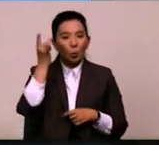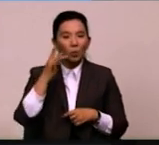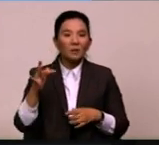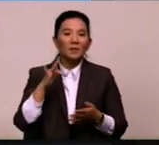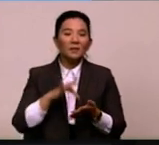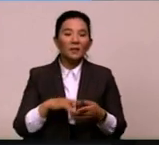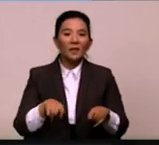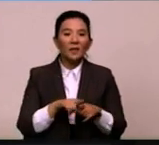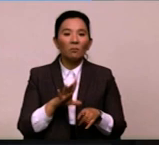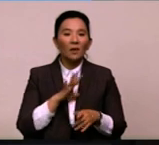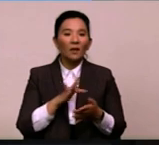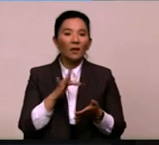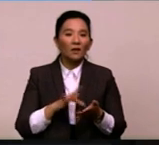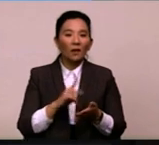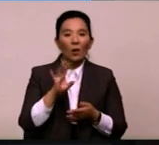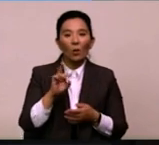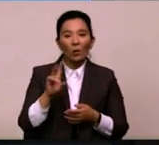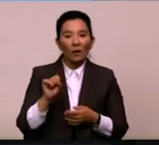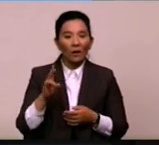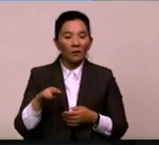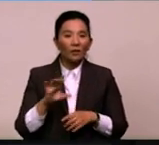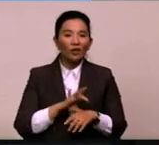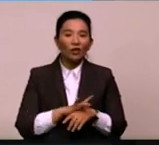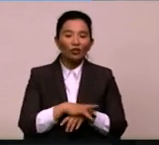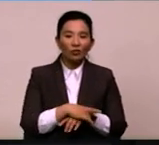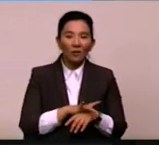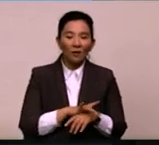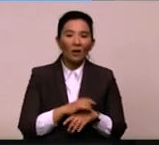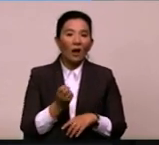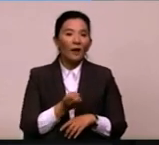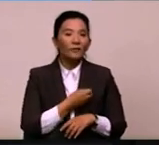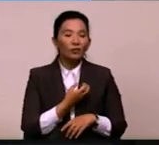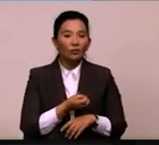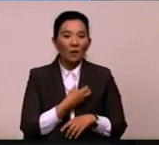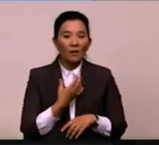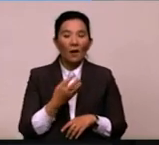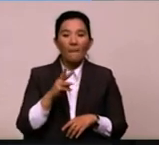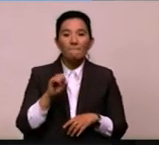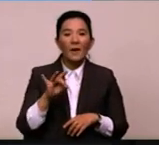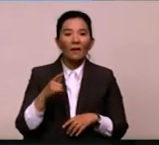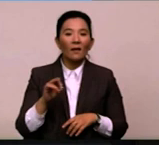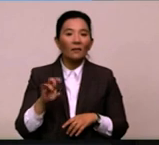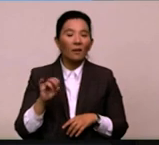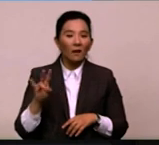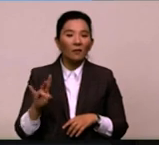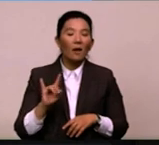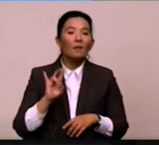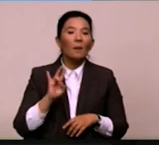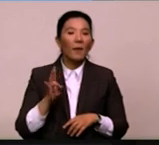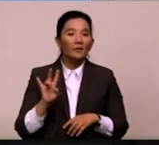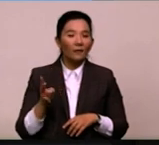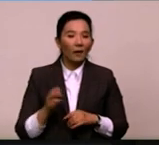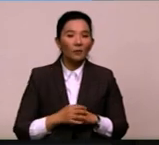такие города, конечно, как Коканд, Ташкент, Андижан, Маргилан,